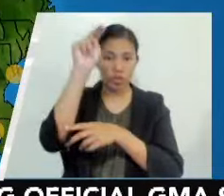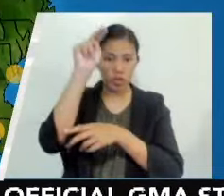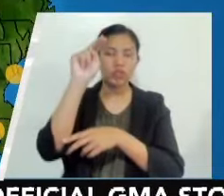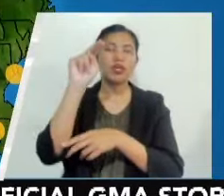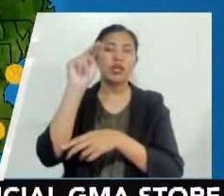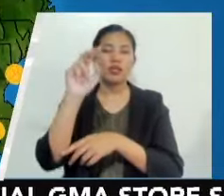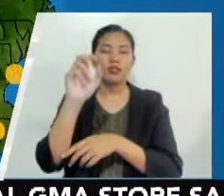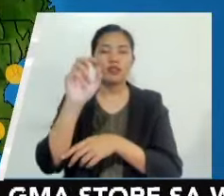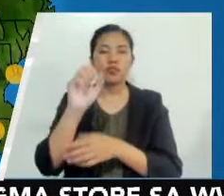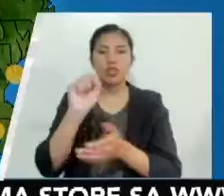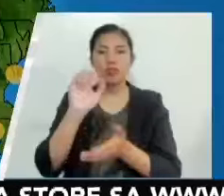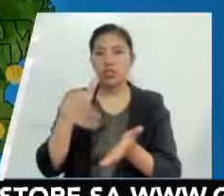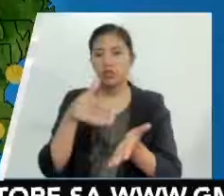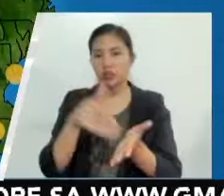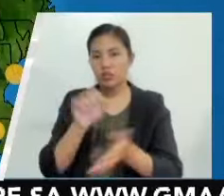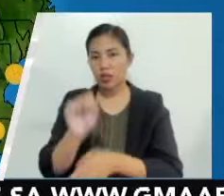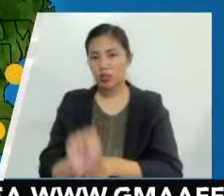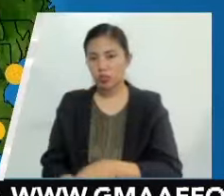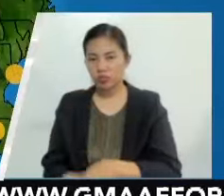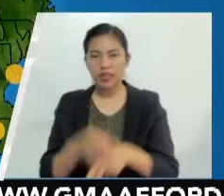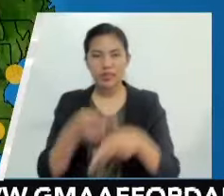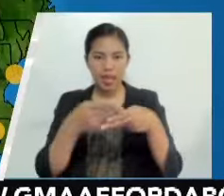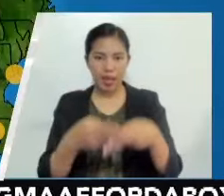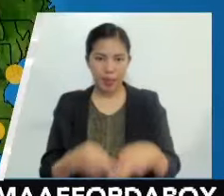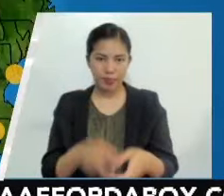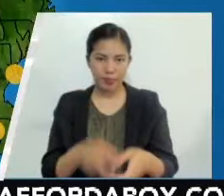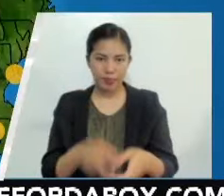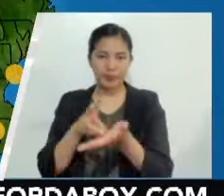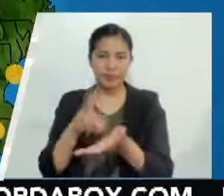at Mindanao. Kasama na po ang Metro Manila.